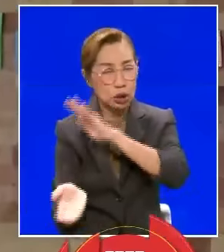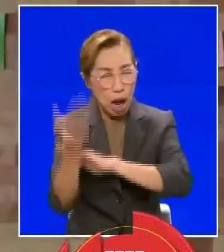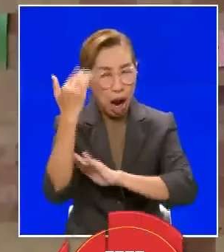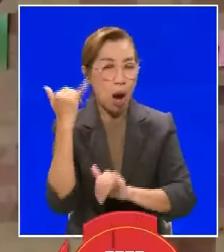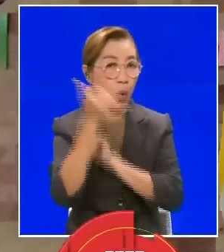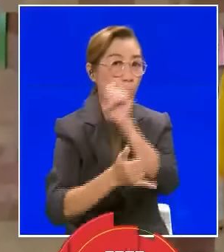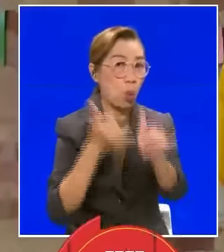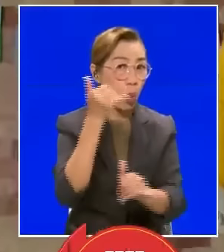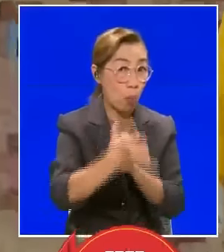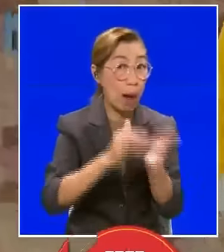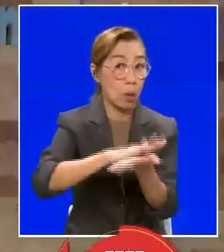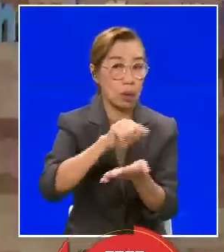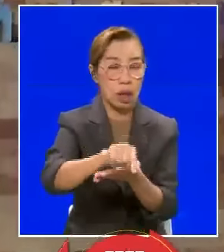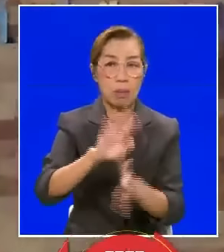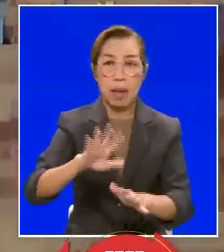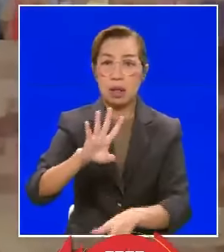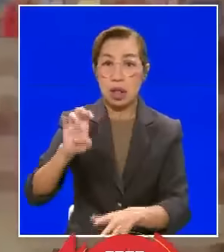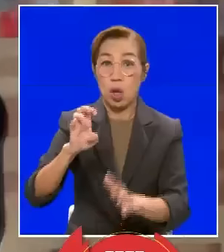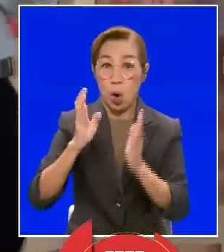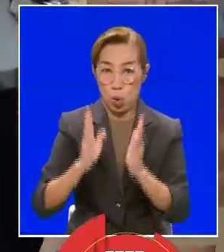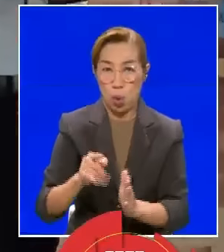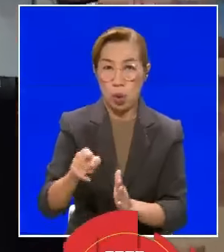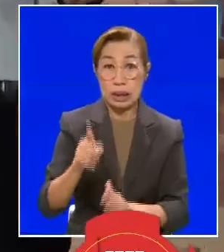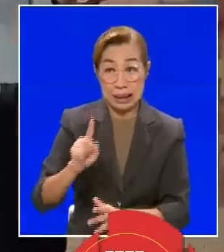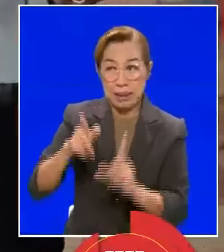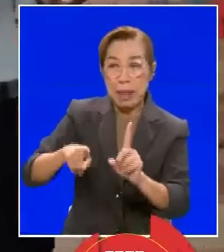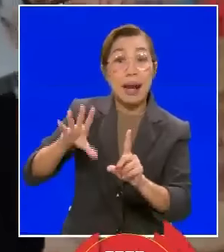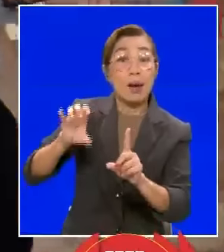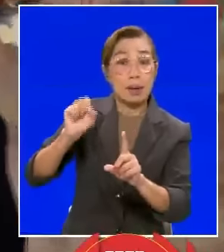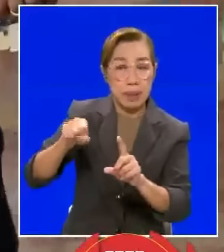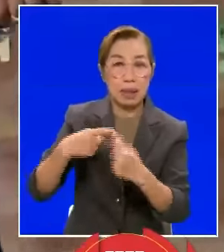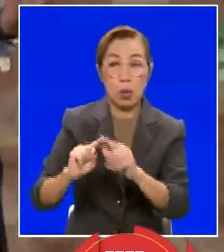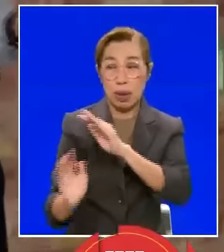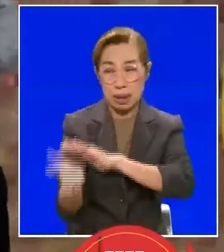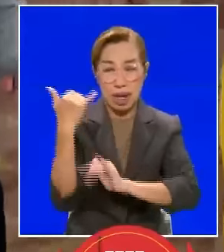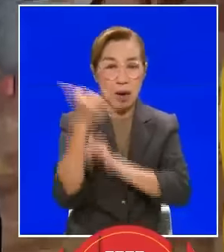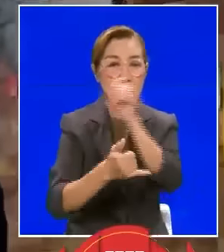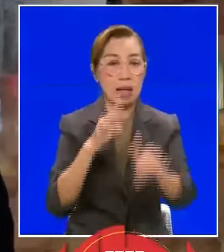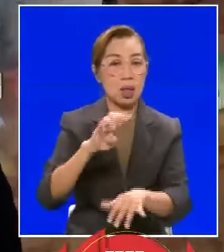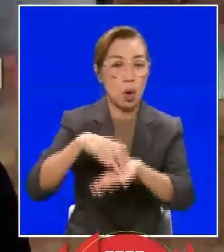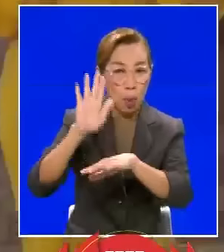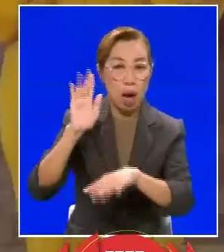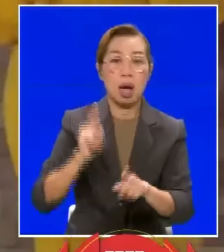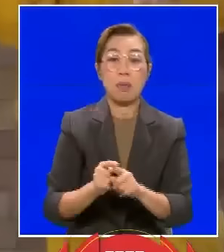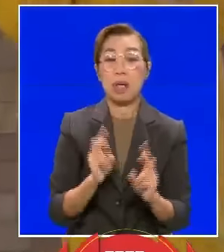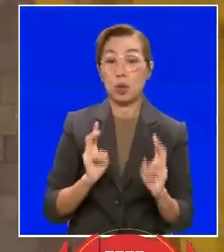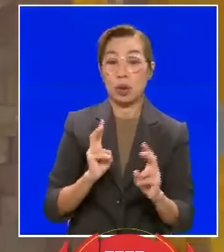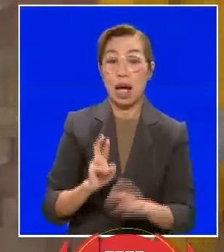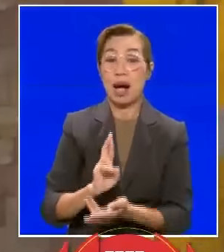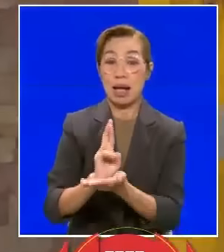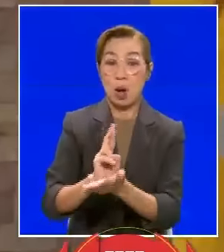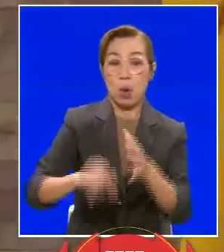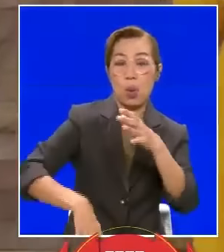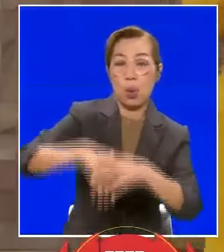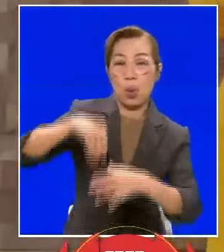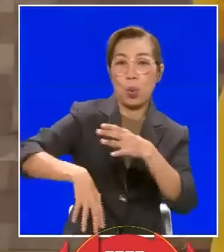หมด 1,500 คนก็มีสิทธิ์จับรางวัลนะลาบูบู30ตัวเขาบอกว่าอยากให้เด็กมากันเช้าๆนะมาจับรางวั